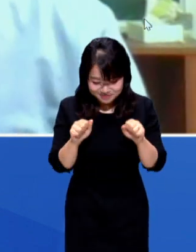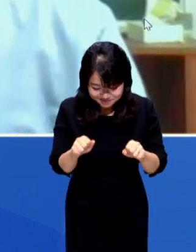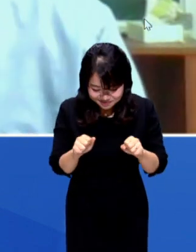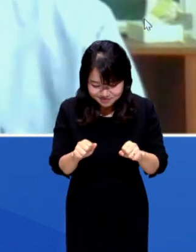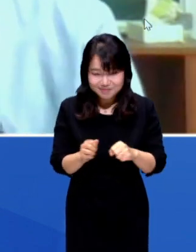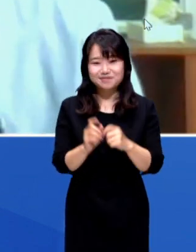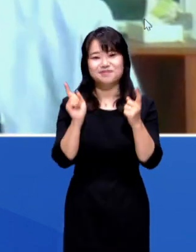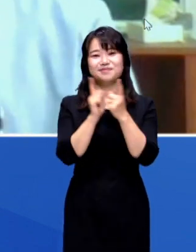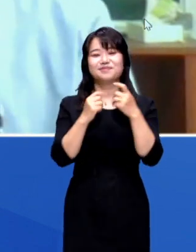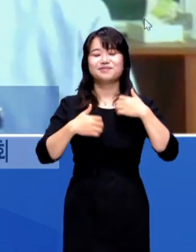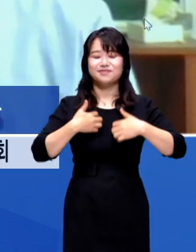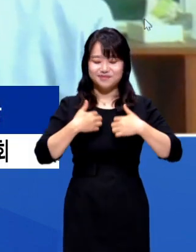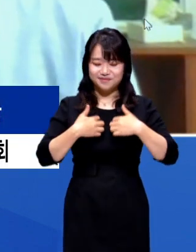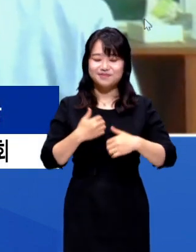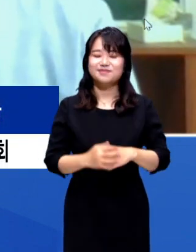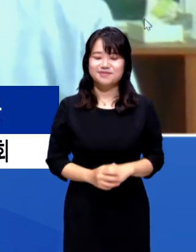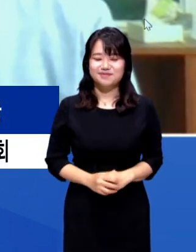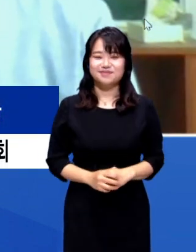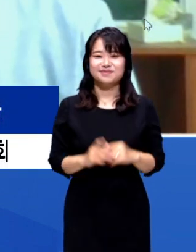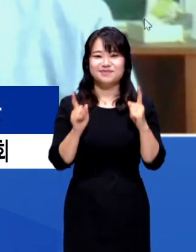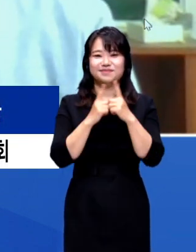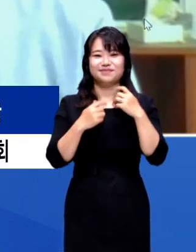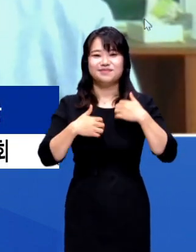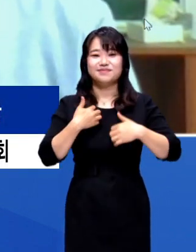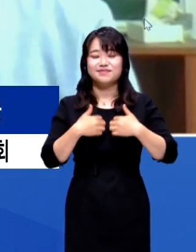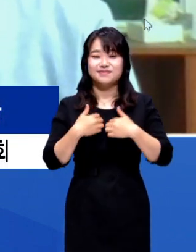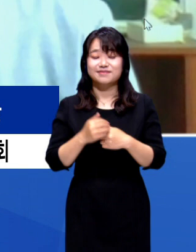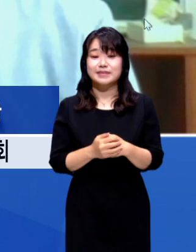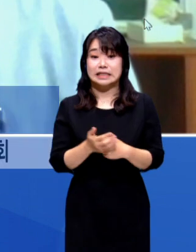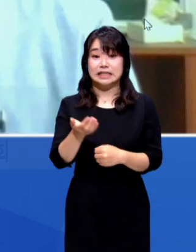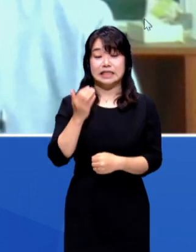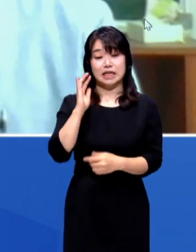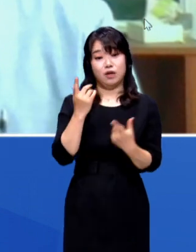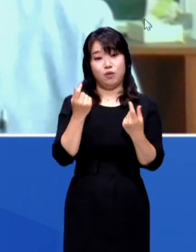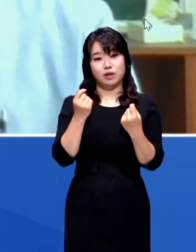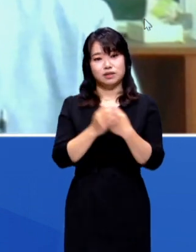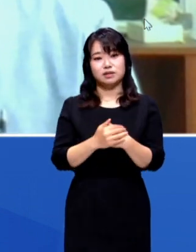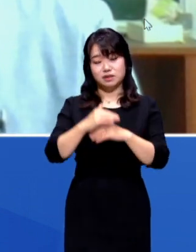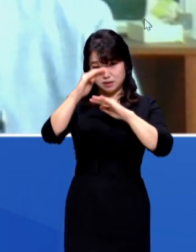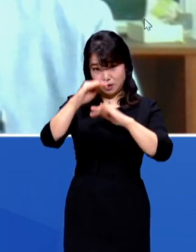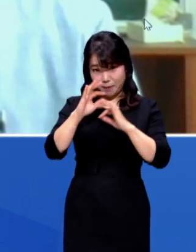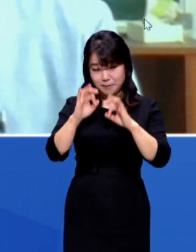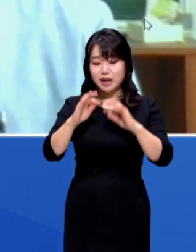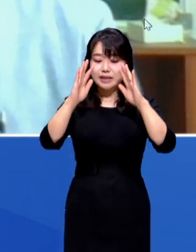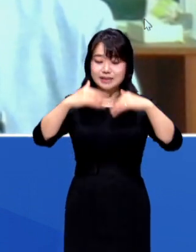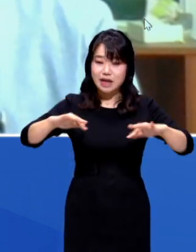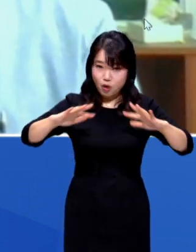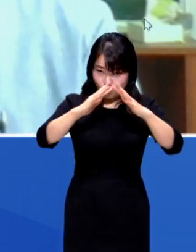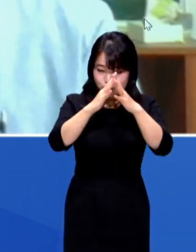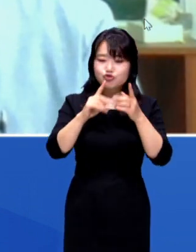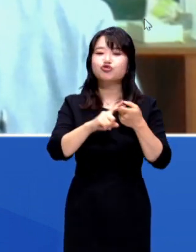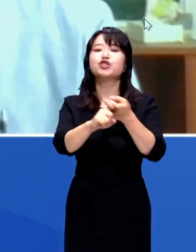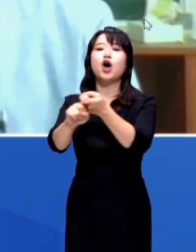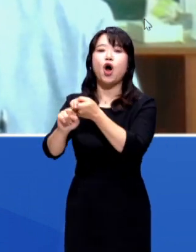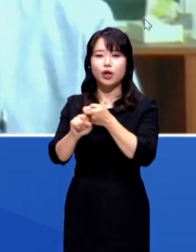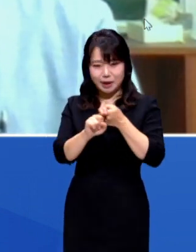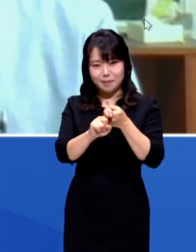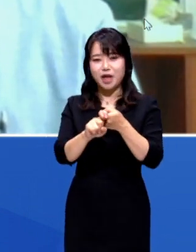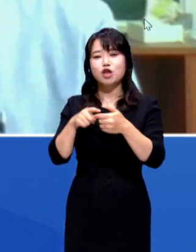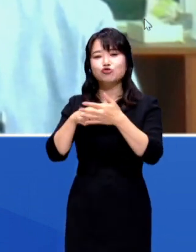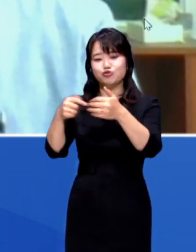안녕하십니까? 반갑습니다. 네, 반갑습니다. 앞서 기사를 통해 이 재건축 아파트 연합회 추진